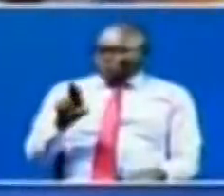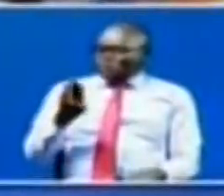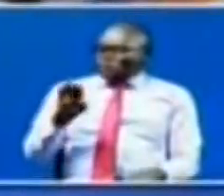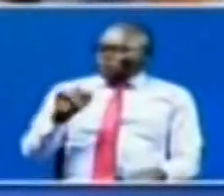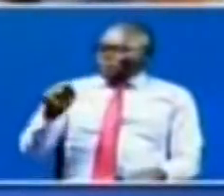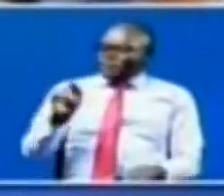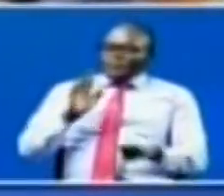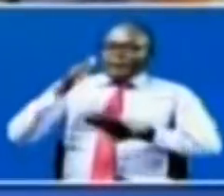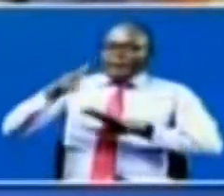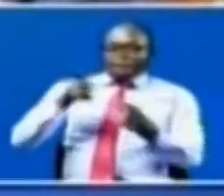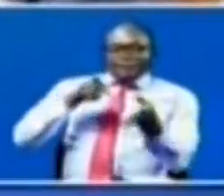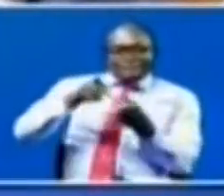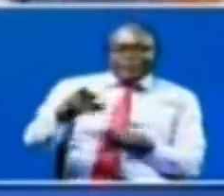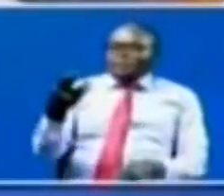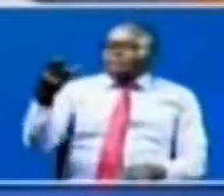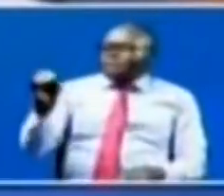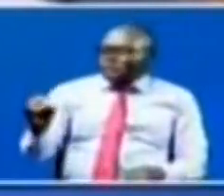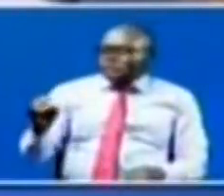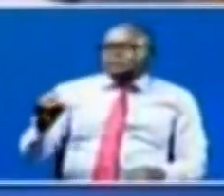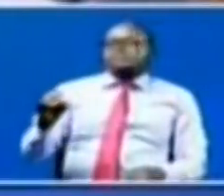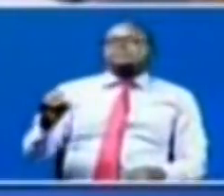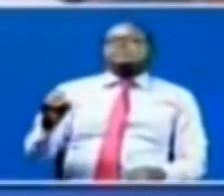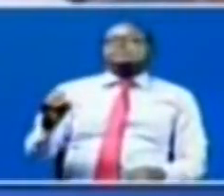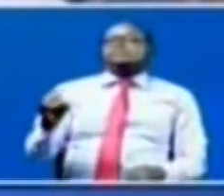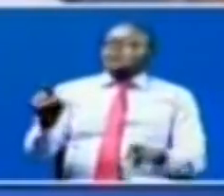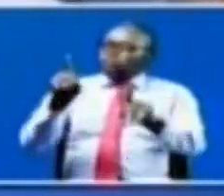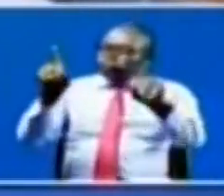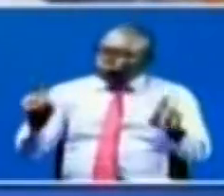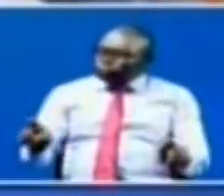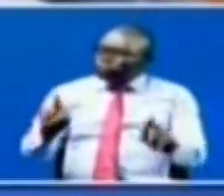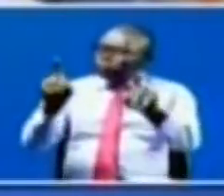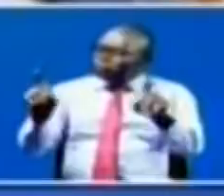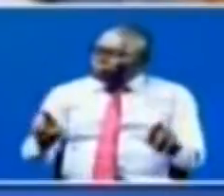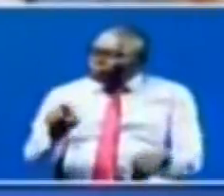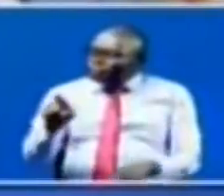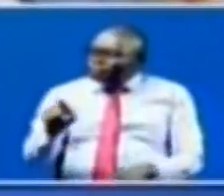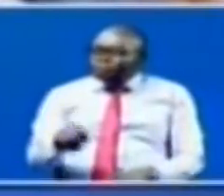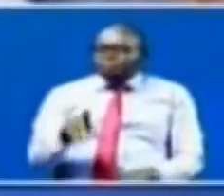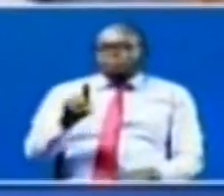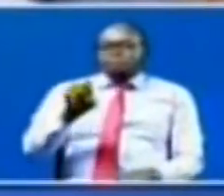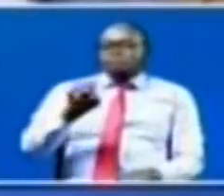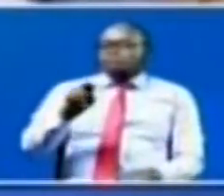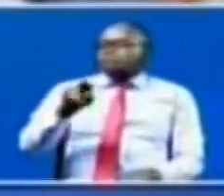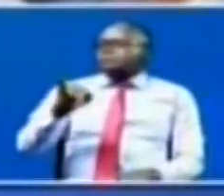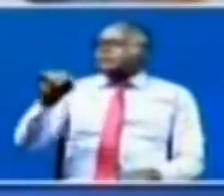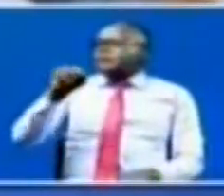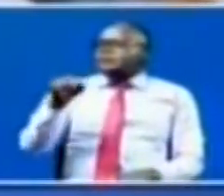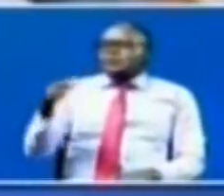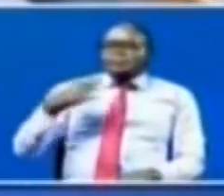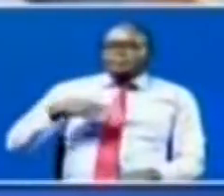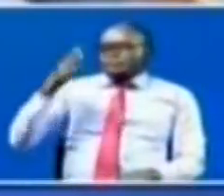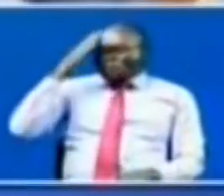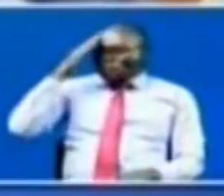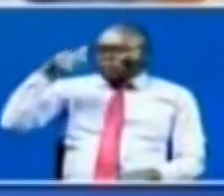And after settling the 40 shillings debt, grilling began for Wachira. Hao watu walijua aje wewe uliuzia